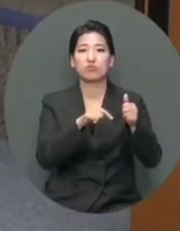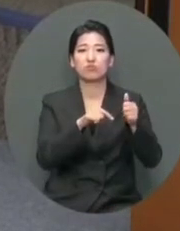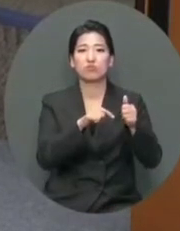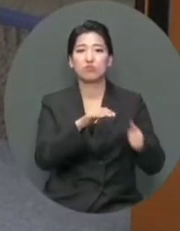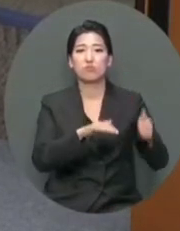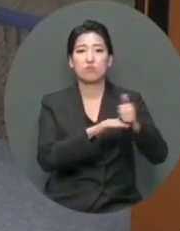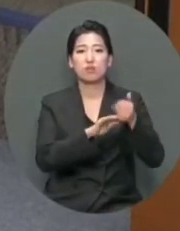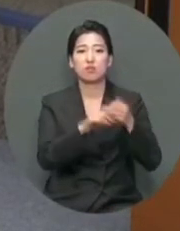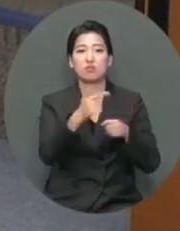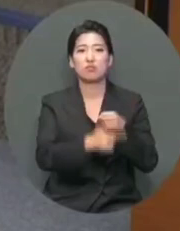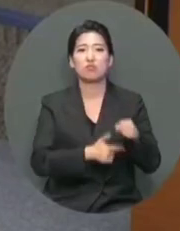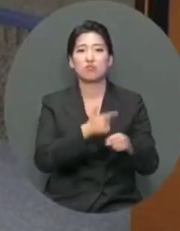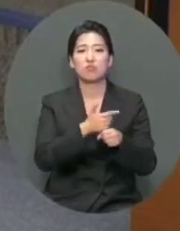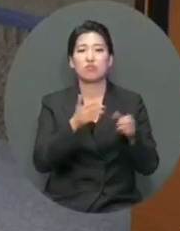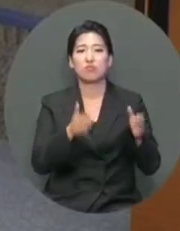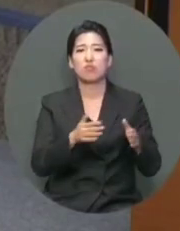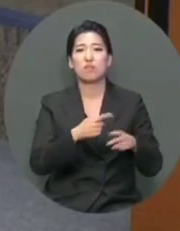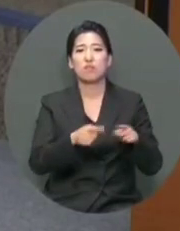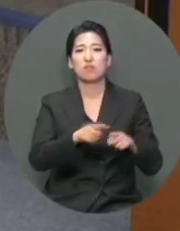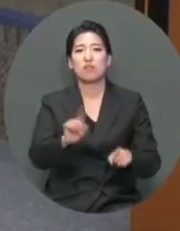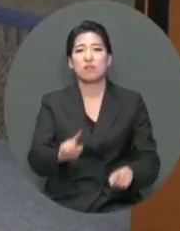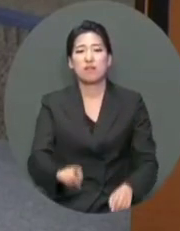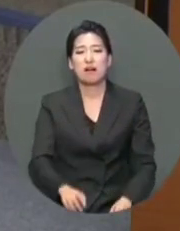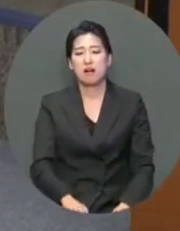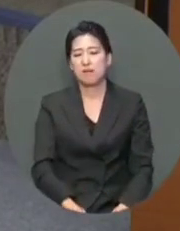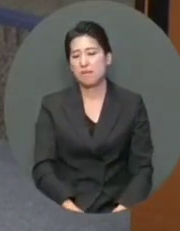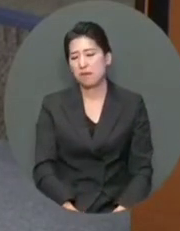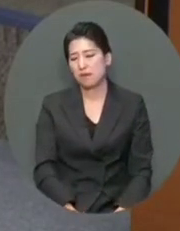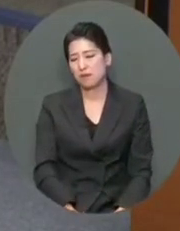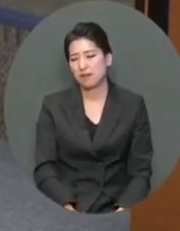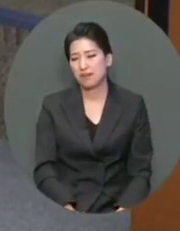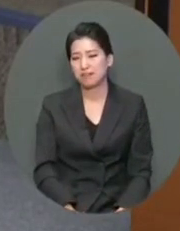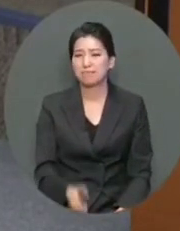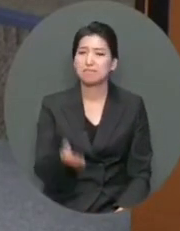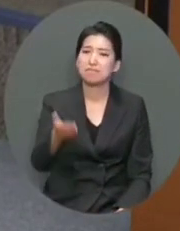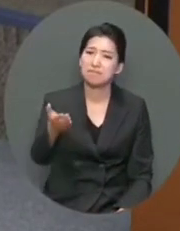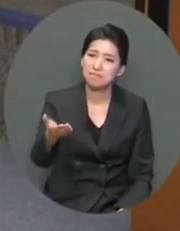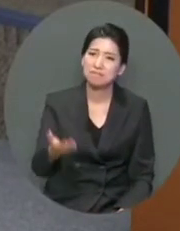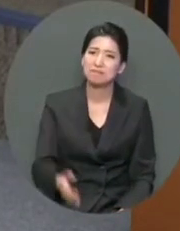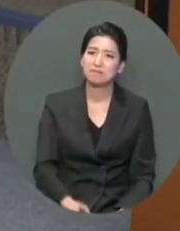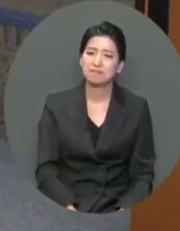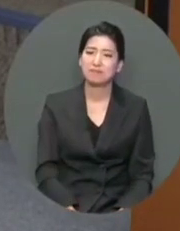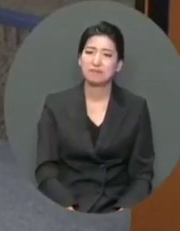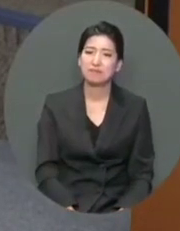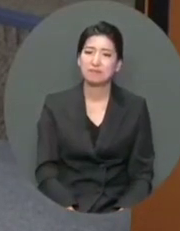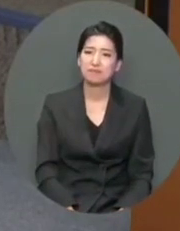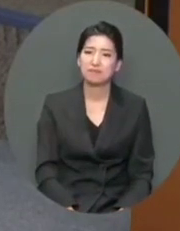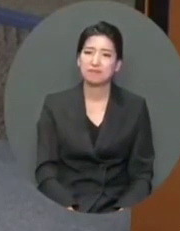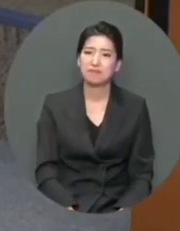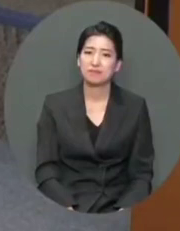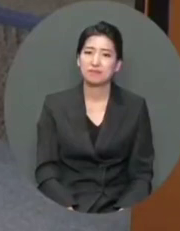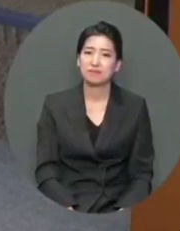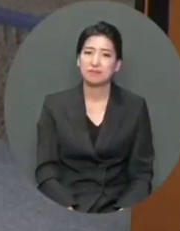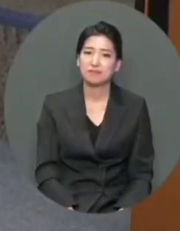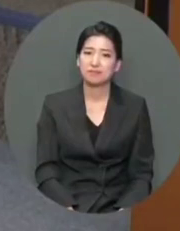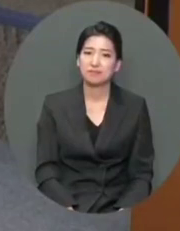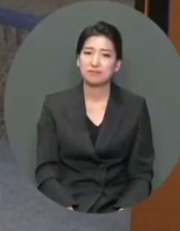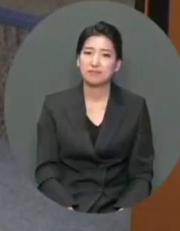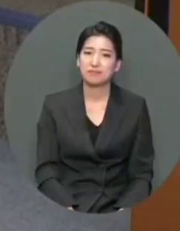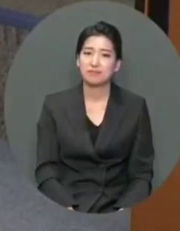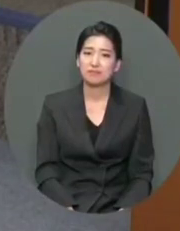아실 것이고 저는 적어도 후배 법관이 사직을 하려고 했을 때 국회가 지금